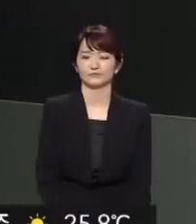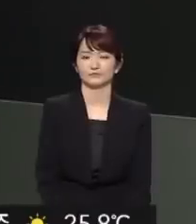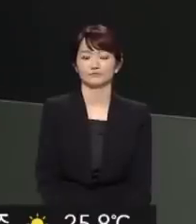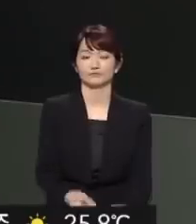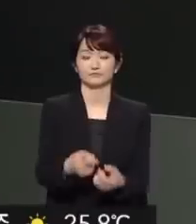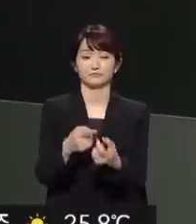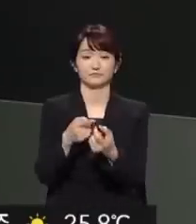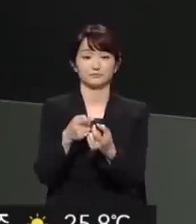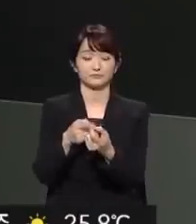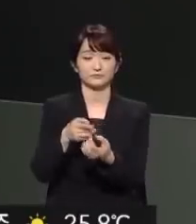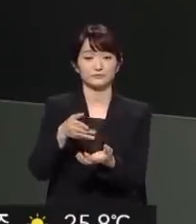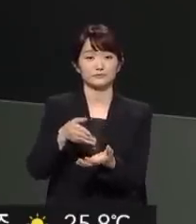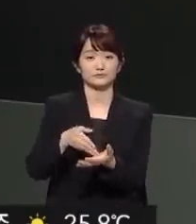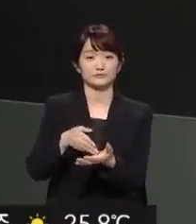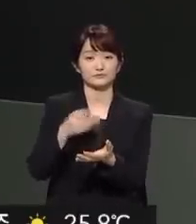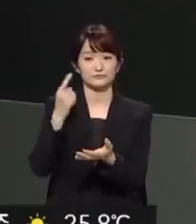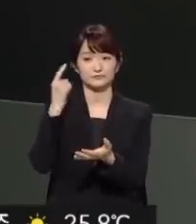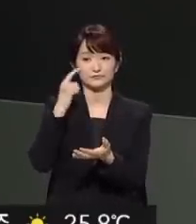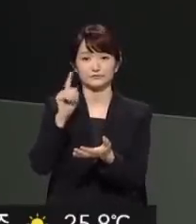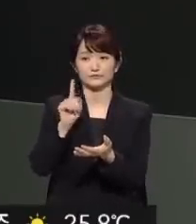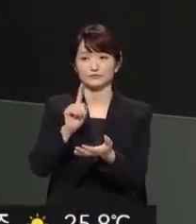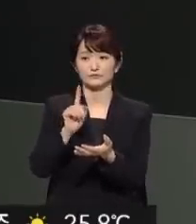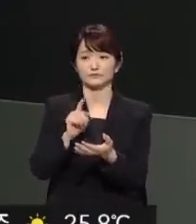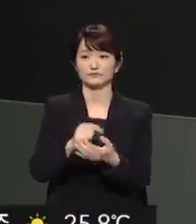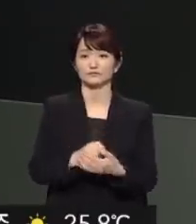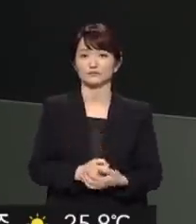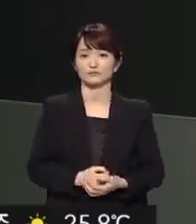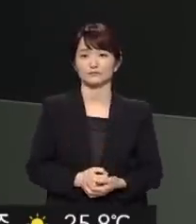첫 번째 뉴스 가보죠.